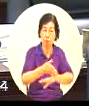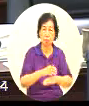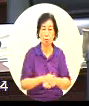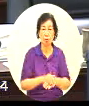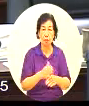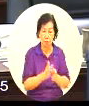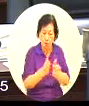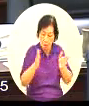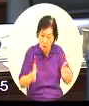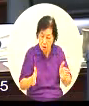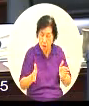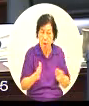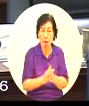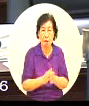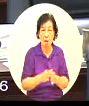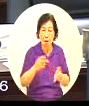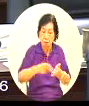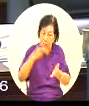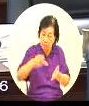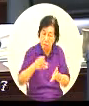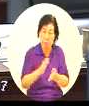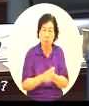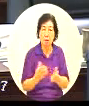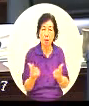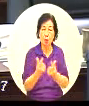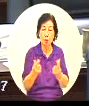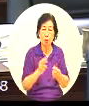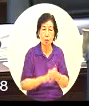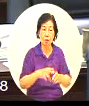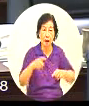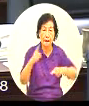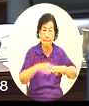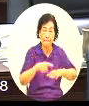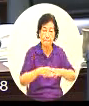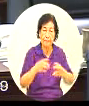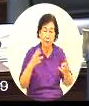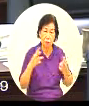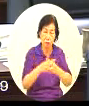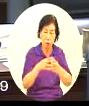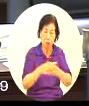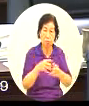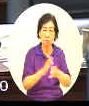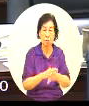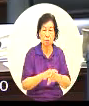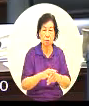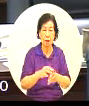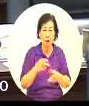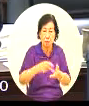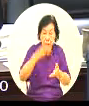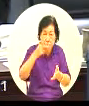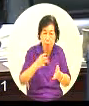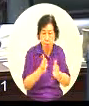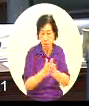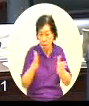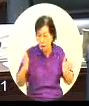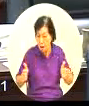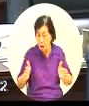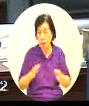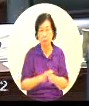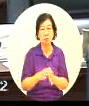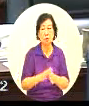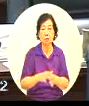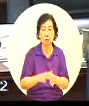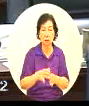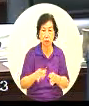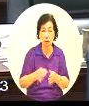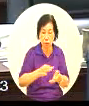用做啦，第二期变成本州安尼嘛，第二期大家拢在抄土地啊，第二期变做白遐无当白，就是安尼，要介绍新冠